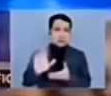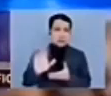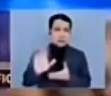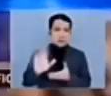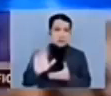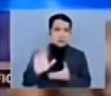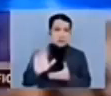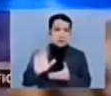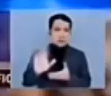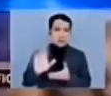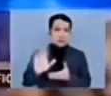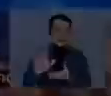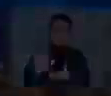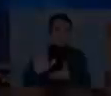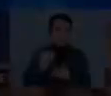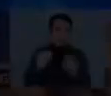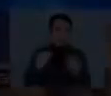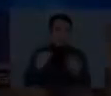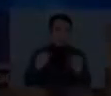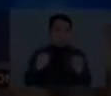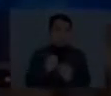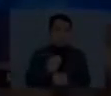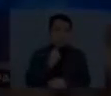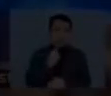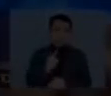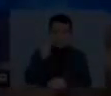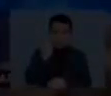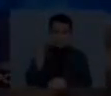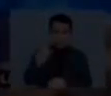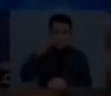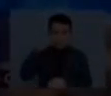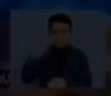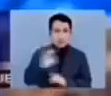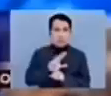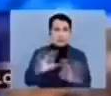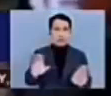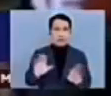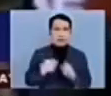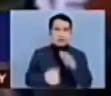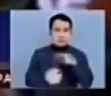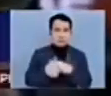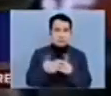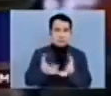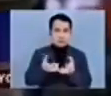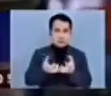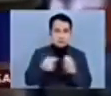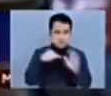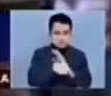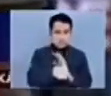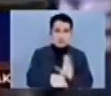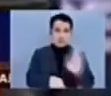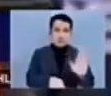Dami mong kinakawawan tao. Sabi ni Quibuloy na hindi siya nagpapakita dahil gusto raw siyang ipapatay